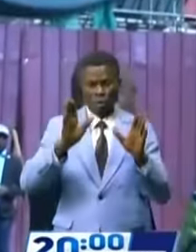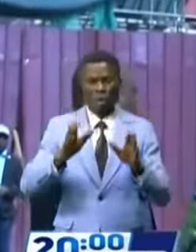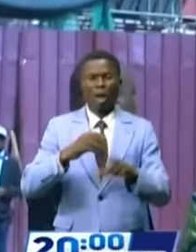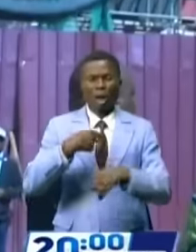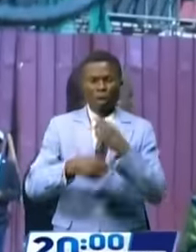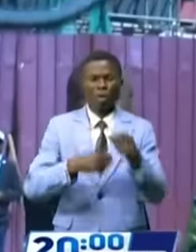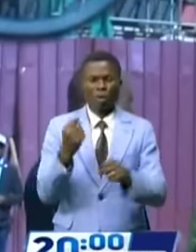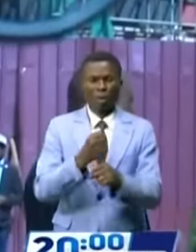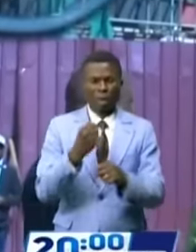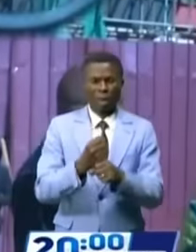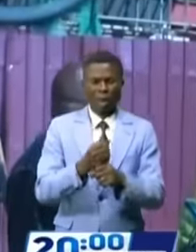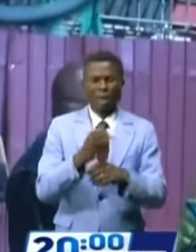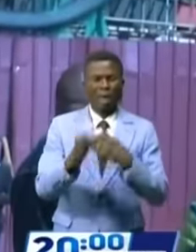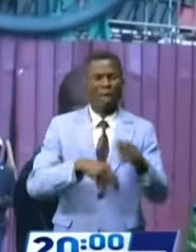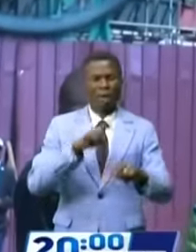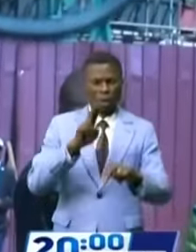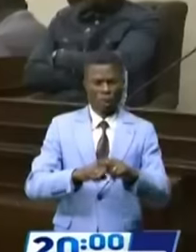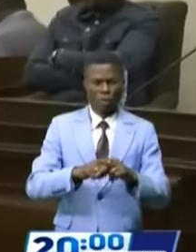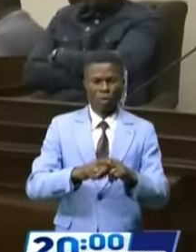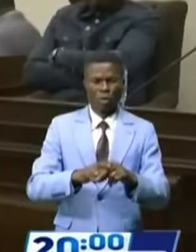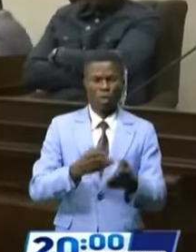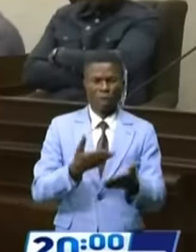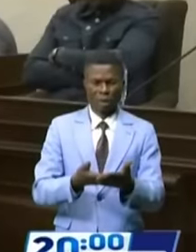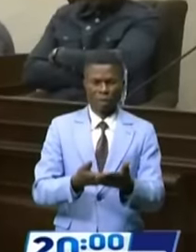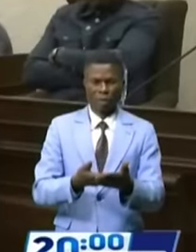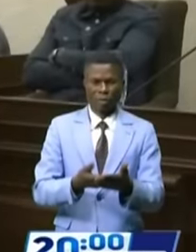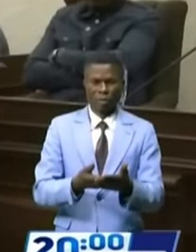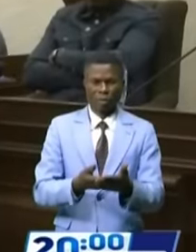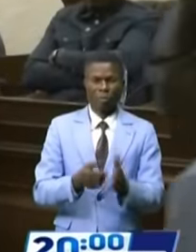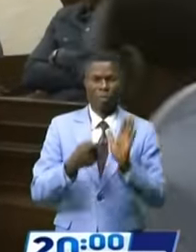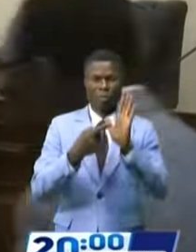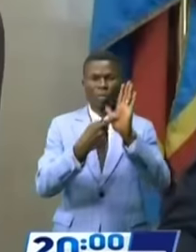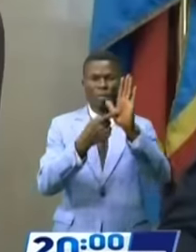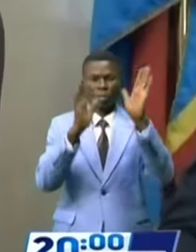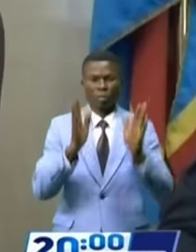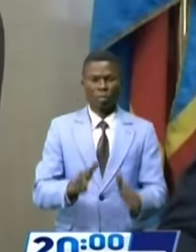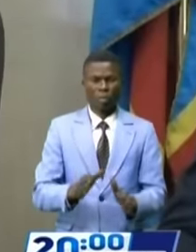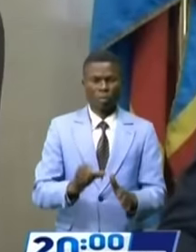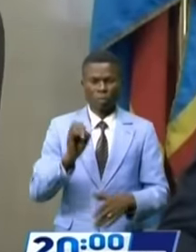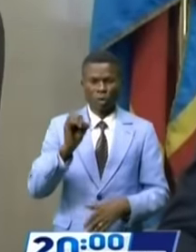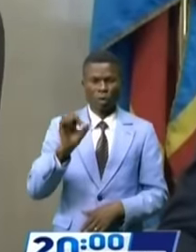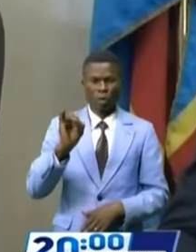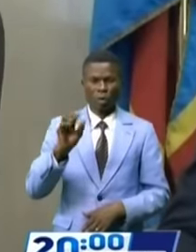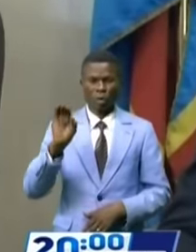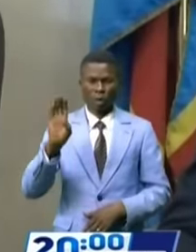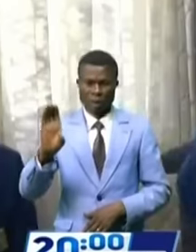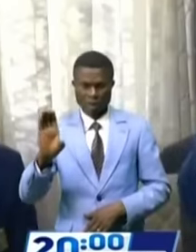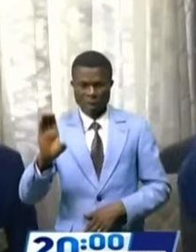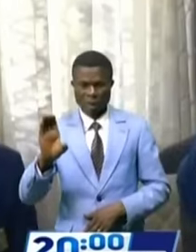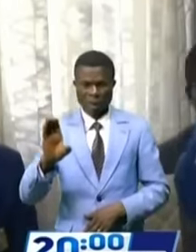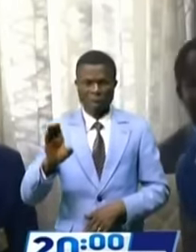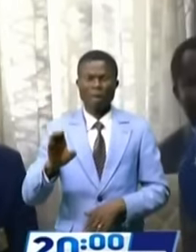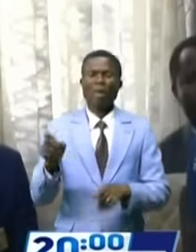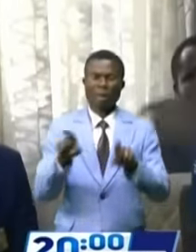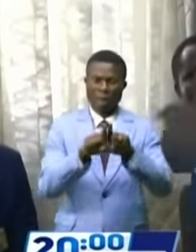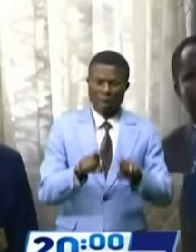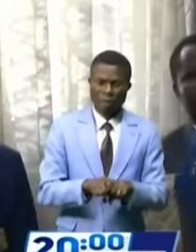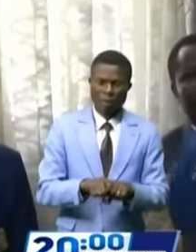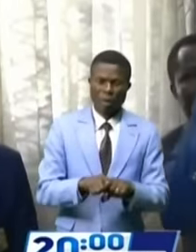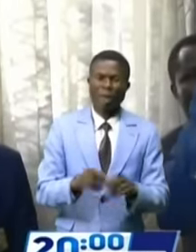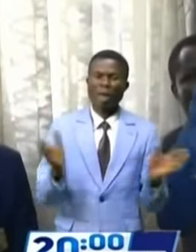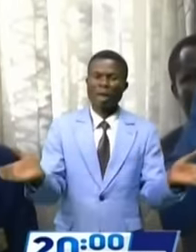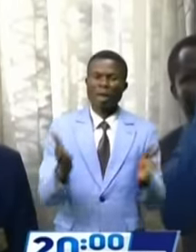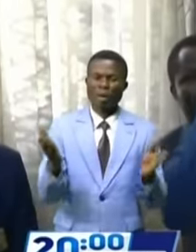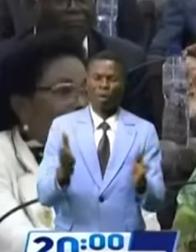commencer le travail concret de l'expert comptable. Les représentants de l'ONEC et de la NEP ont, quant à eux,